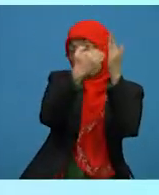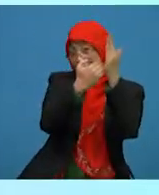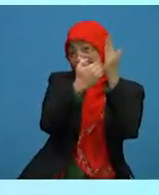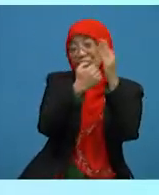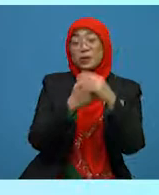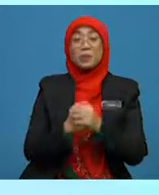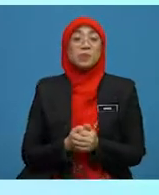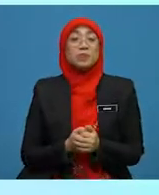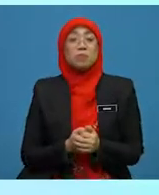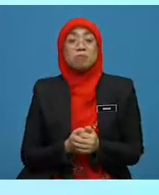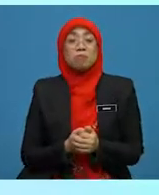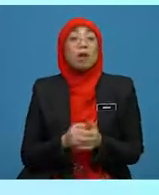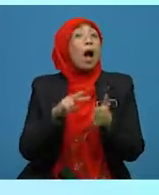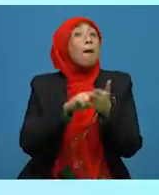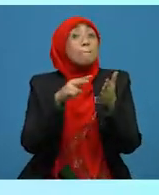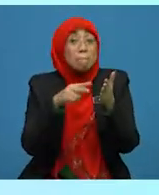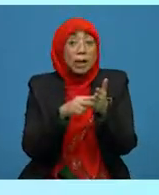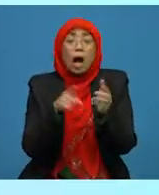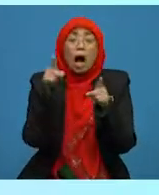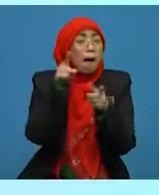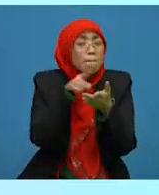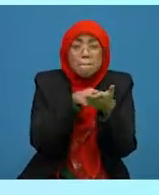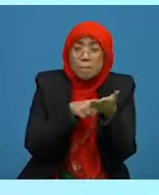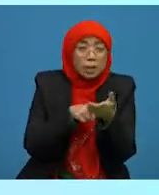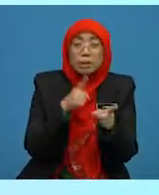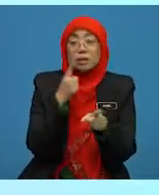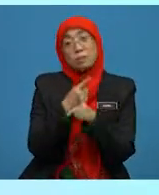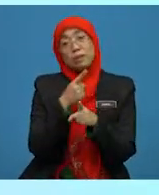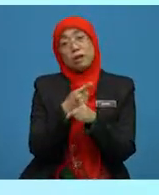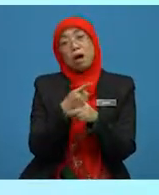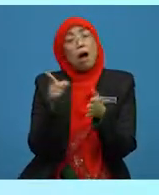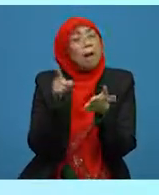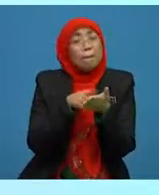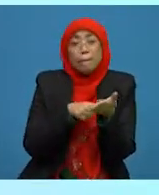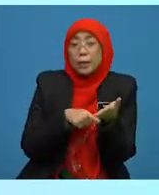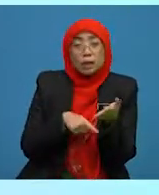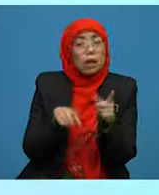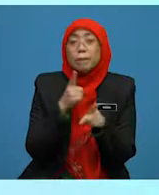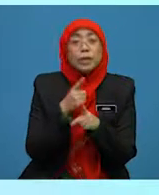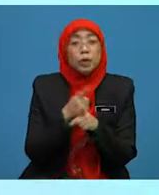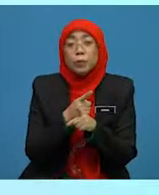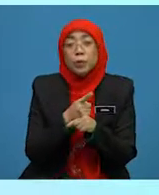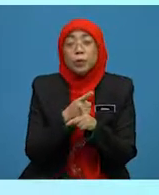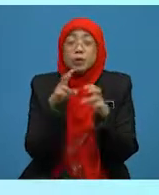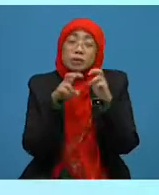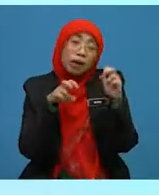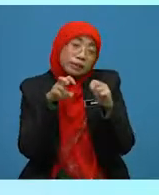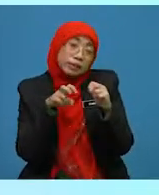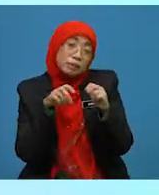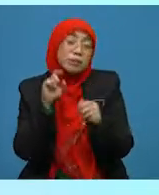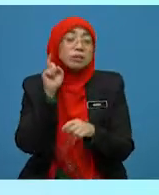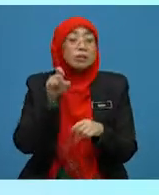bermaksud makna sebenar atau makna asal atau makna tersurat sesuatu perkataan